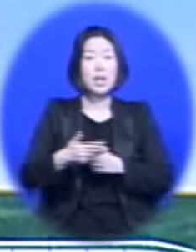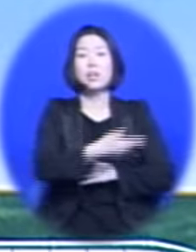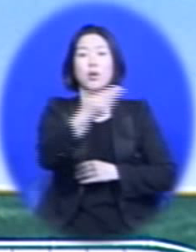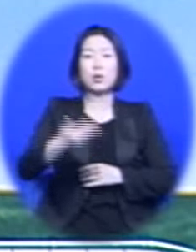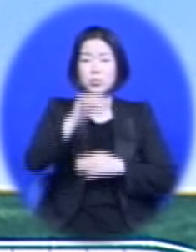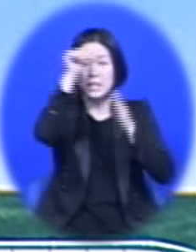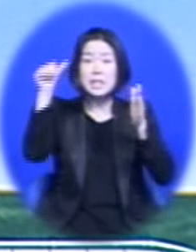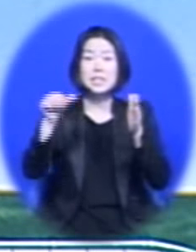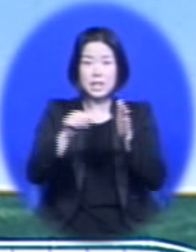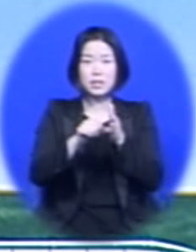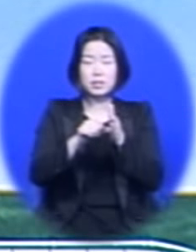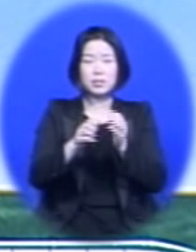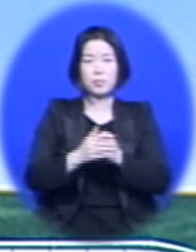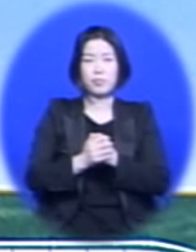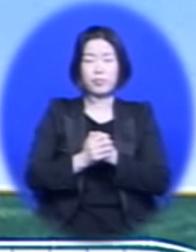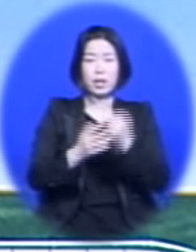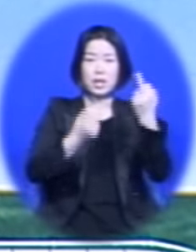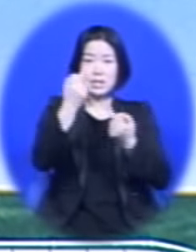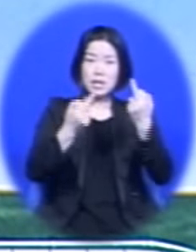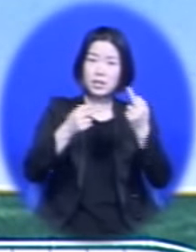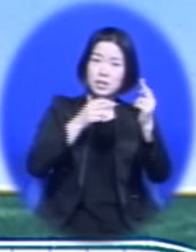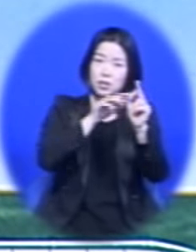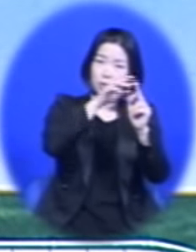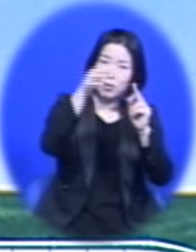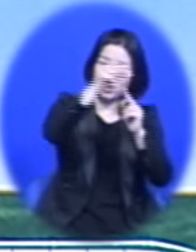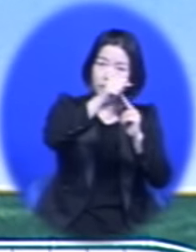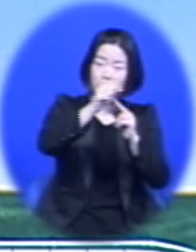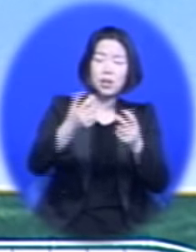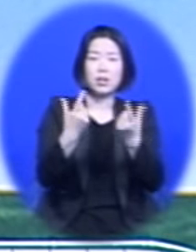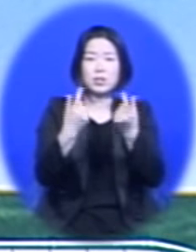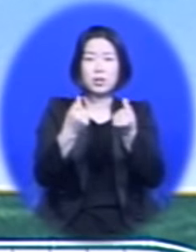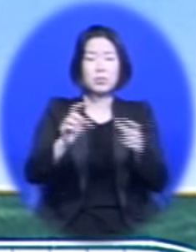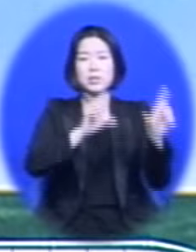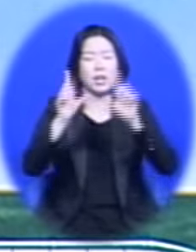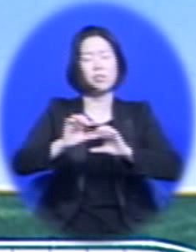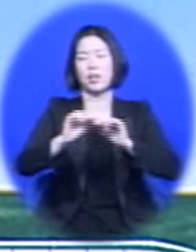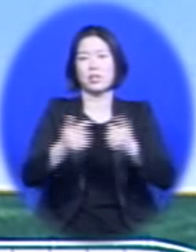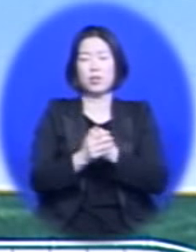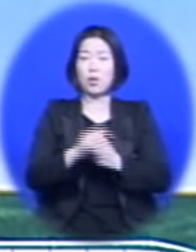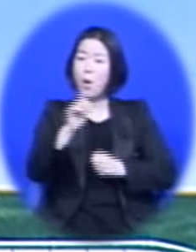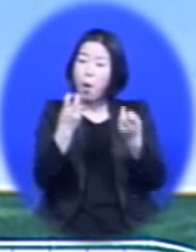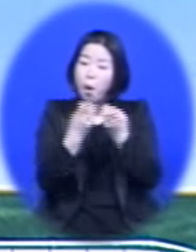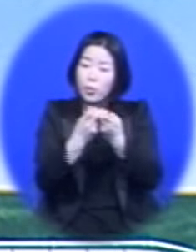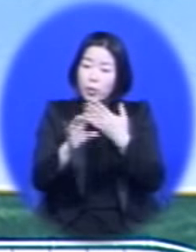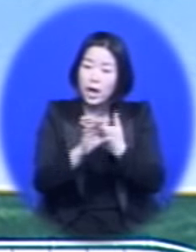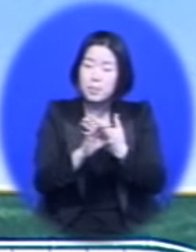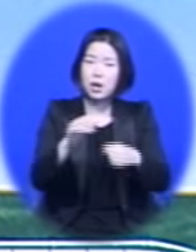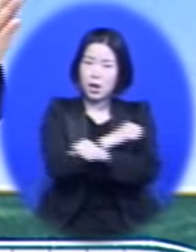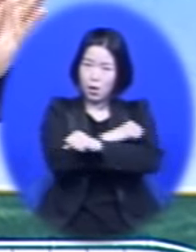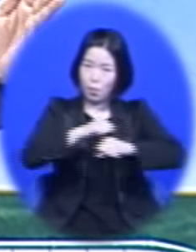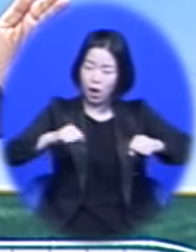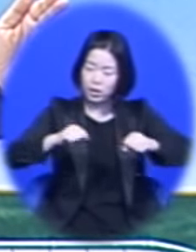여러분, 인생은 산을 정복하는 듯이 사는 게 아닙니다. 어떻게 하면 광야를